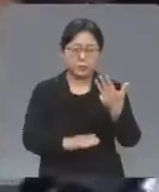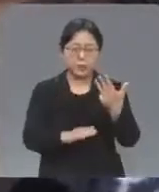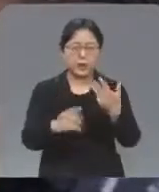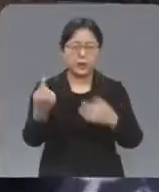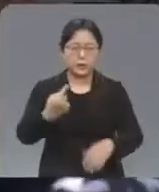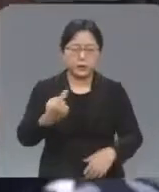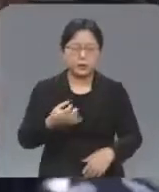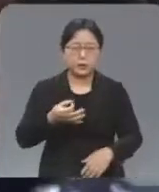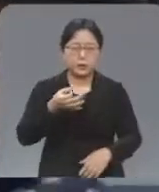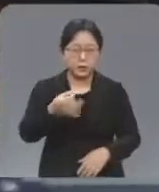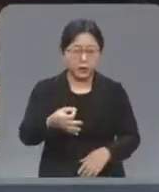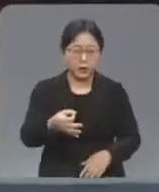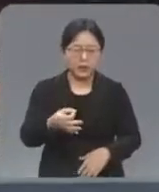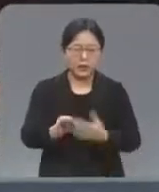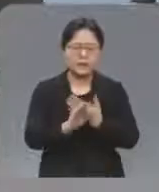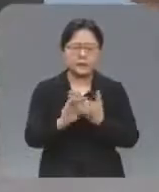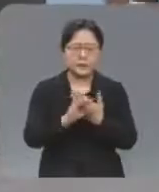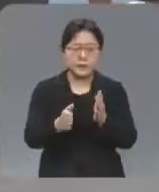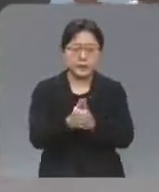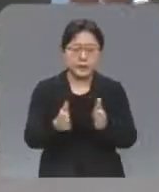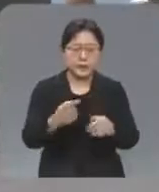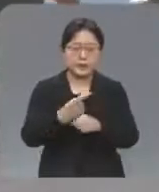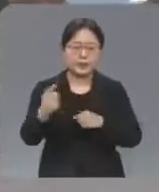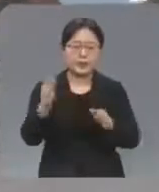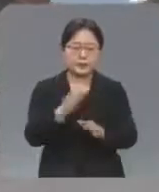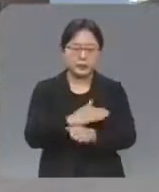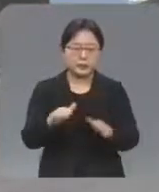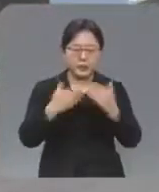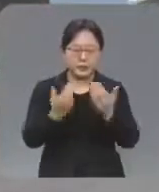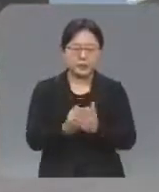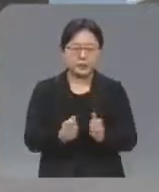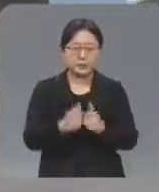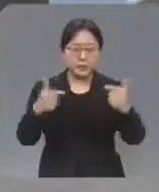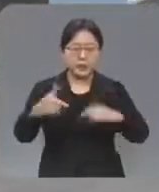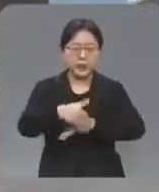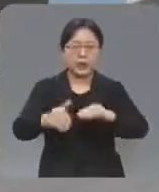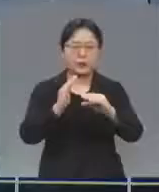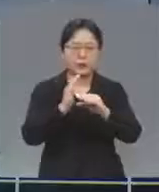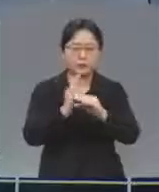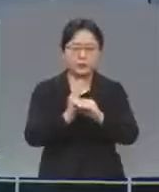1,000원 여객선 제도를 시범 도입했고 내년부터 전면 확대할 계획이었습니다.